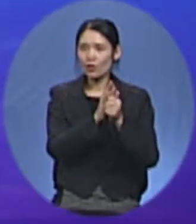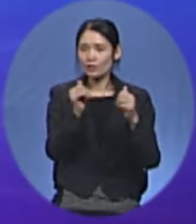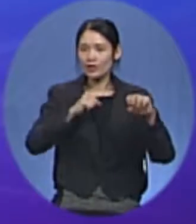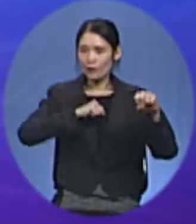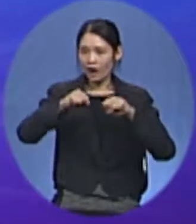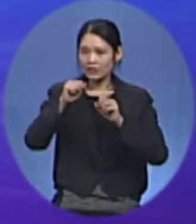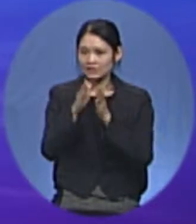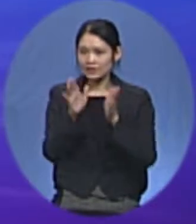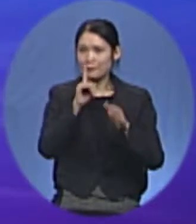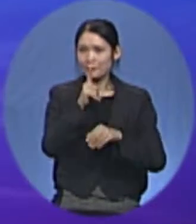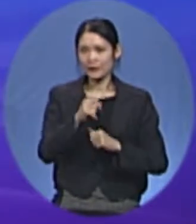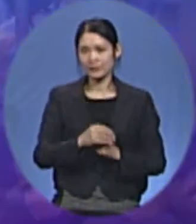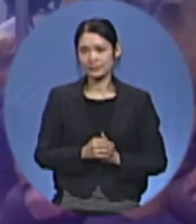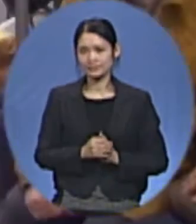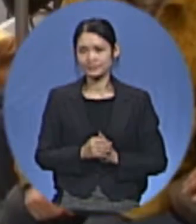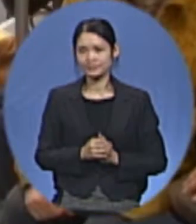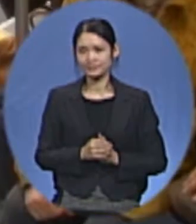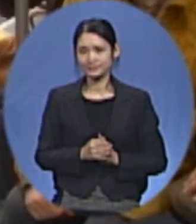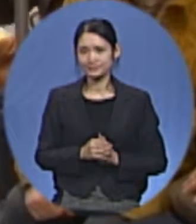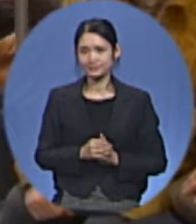밝혔습니다.